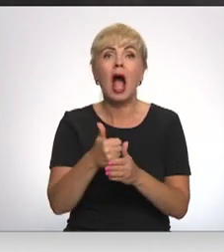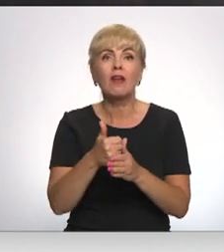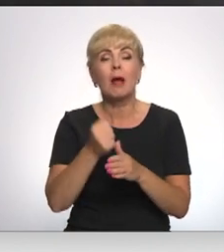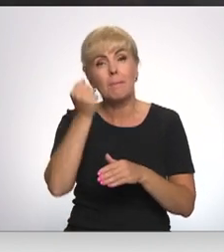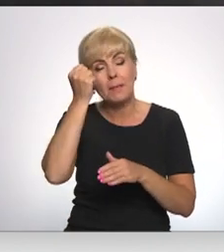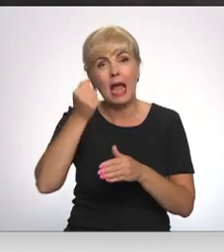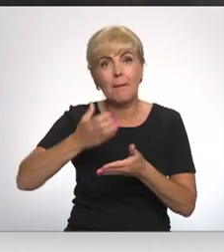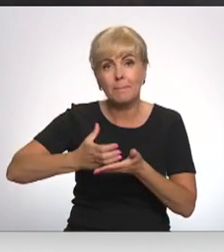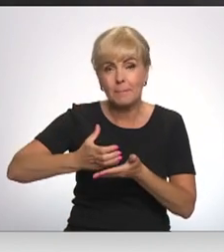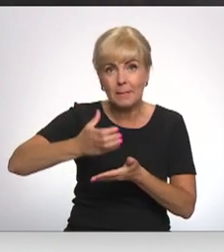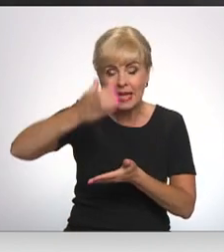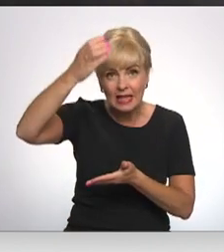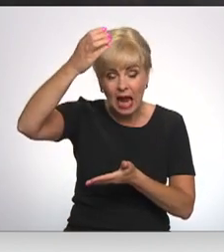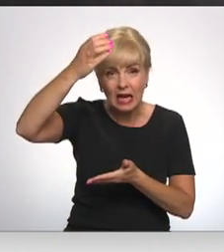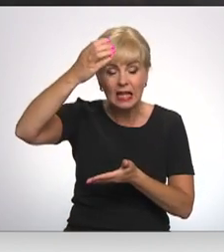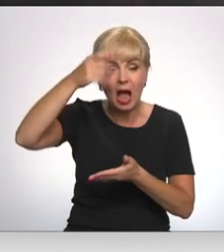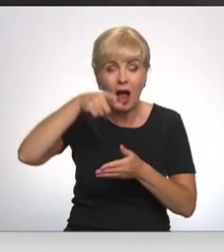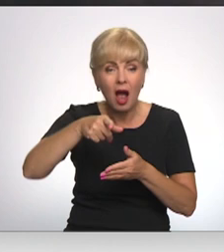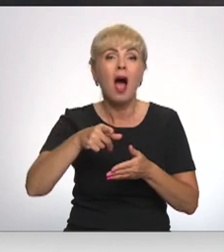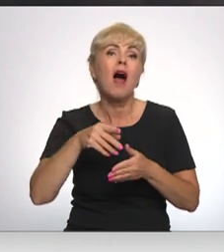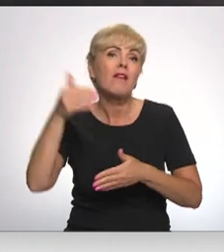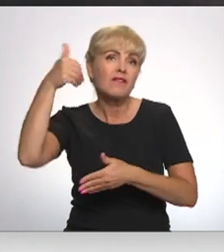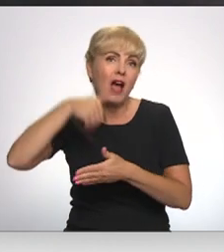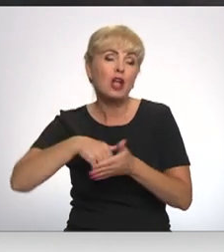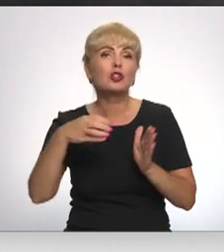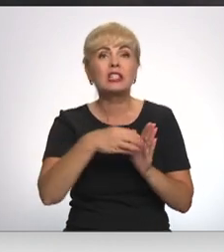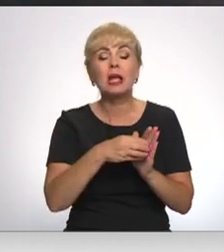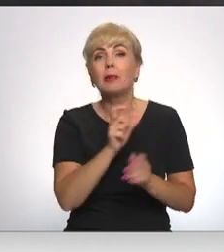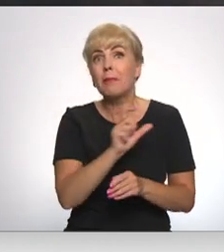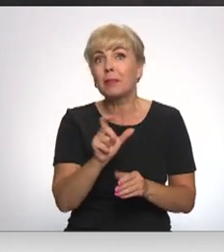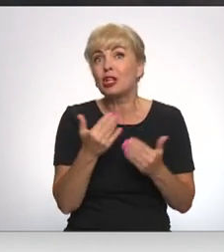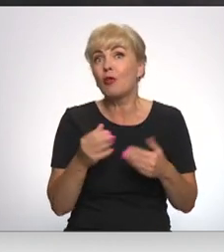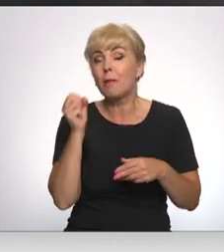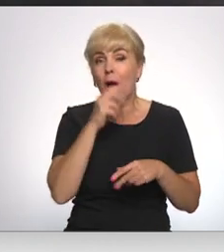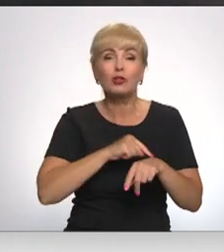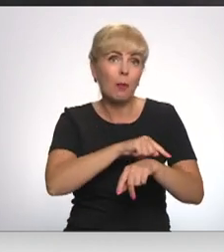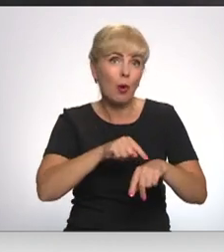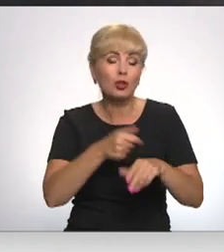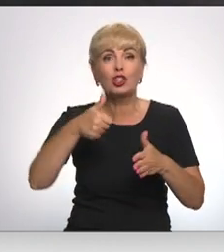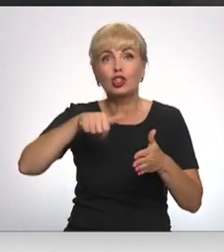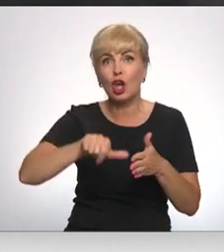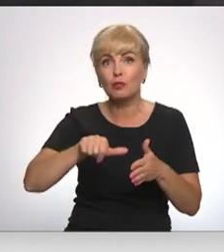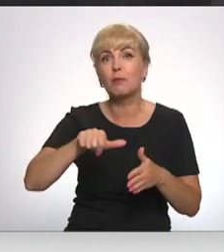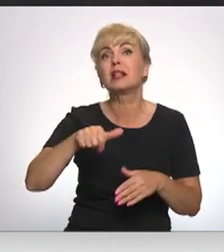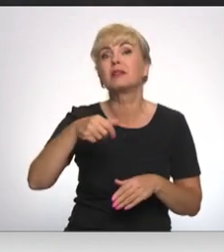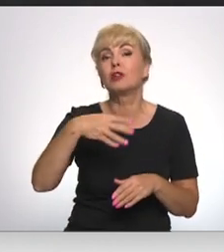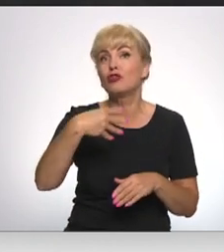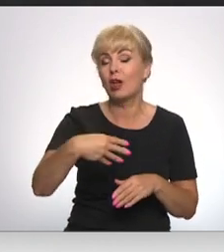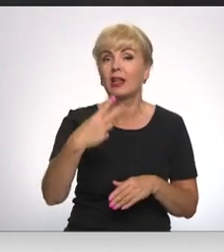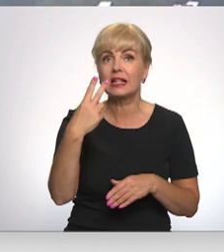pakāja. Līdz tā padevās. Vēsturiskais un simboliskais brīdis bija šo pēcpusdienu pulksten